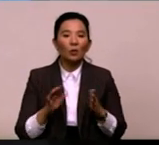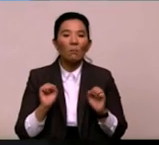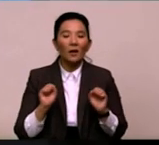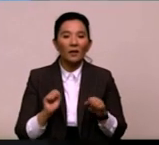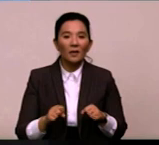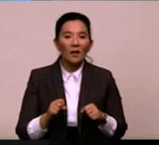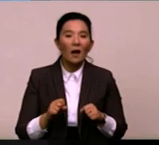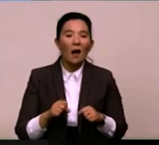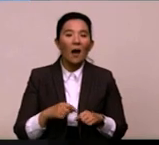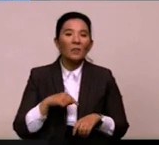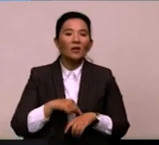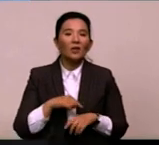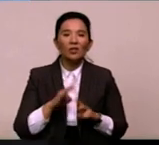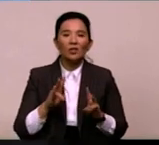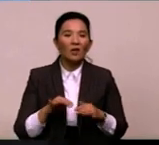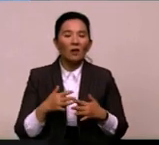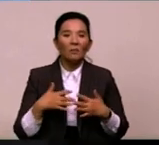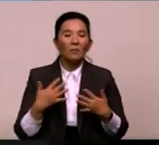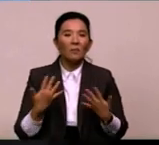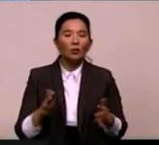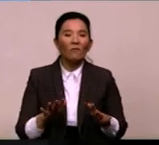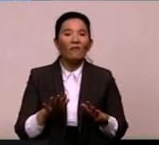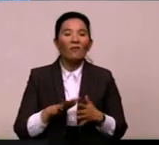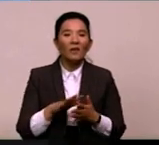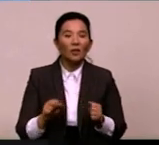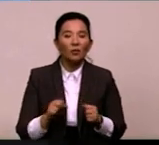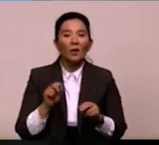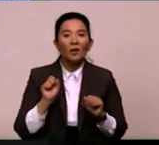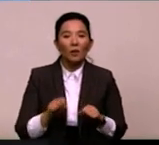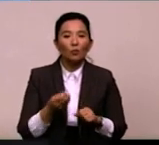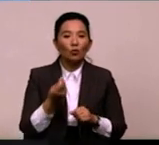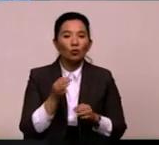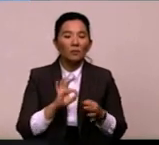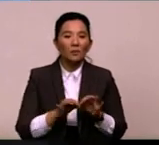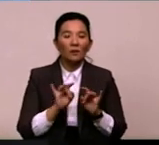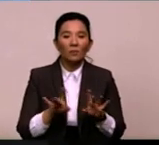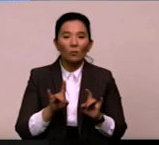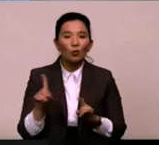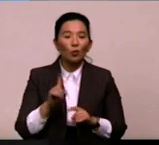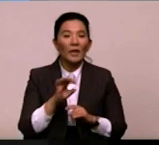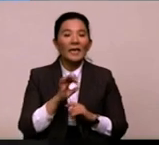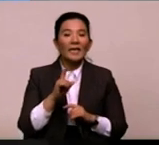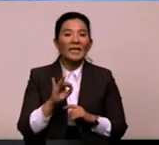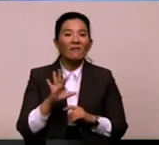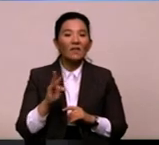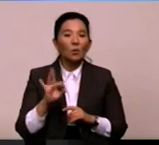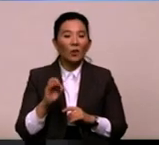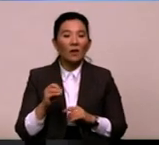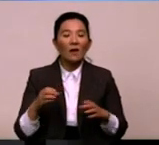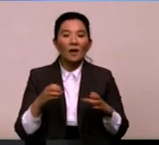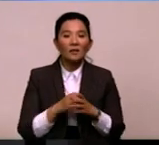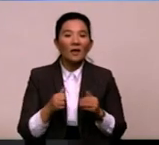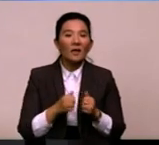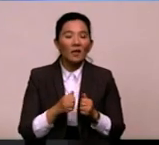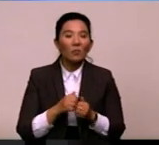могли обладать неограниченной властью. Даем также комментарий, что в Хивинском ханстве рядом